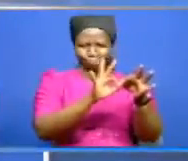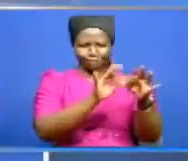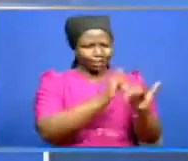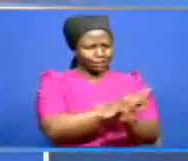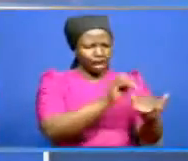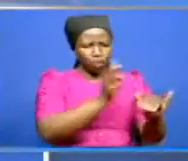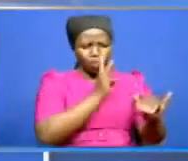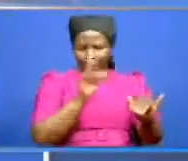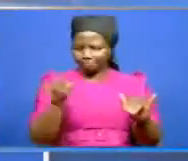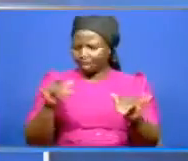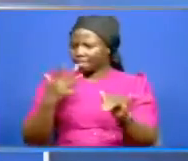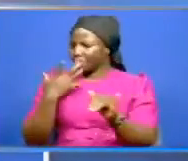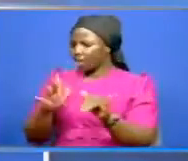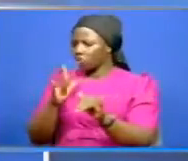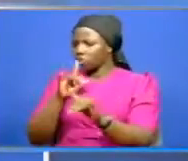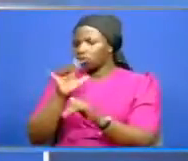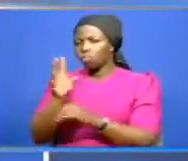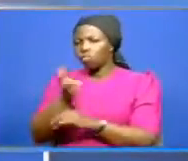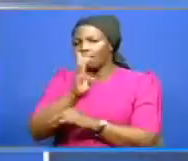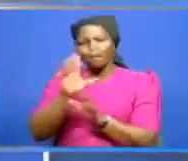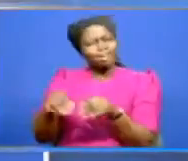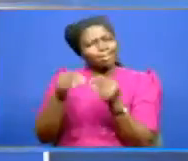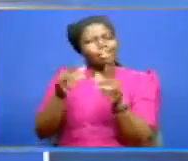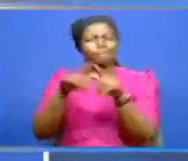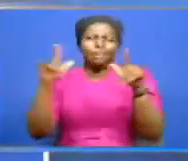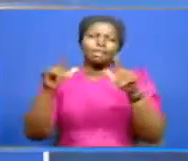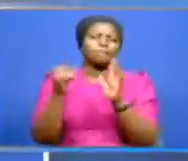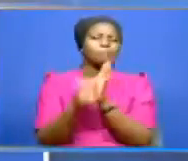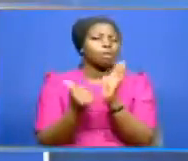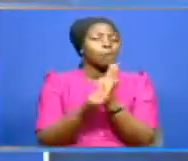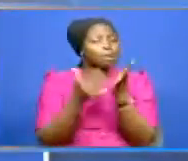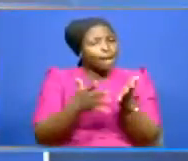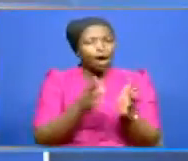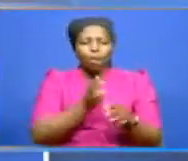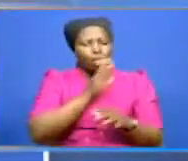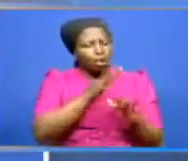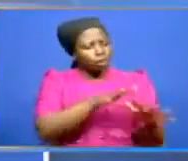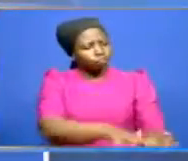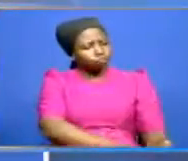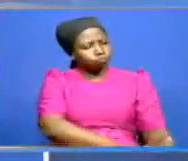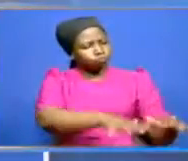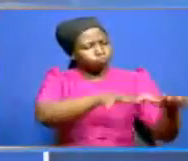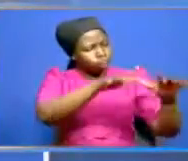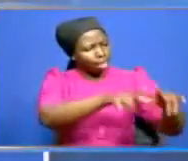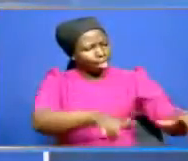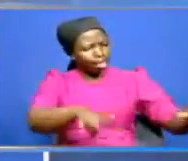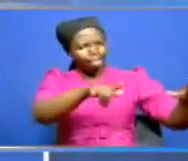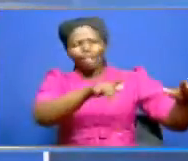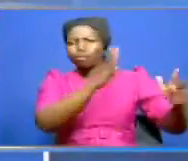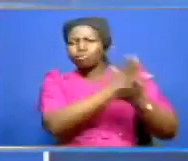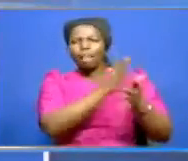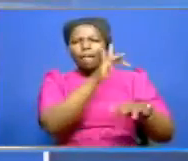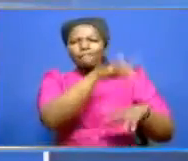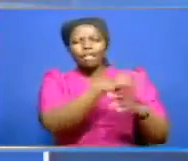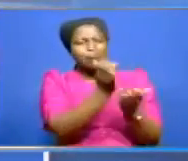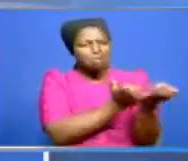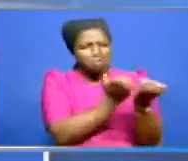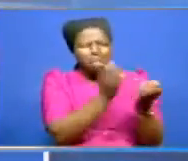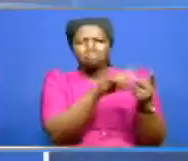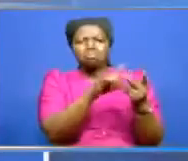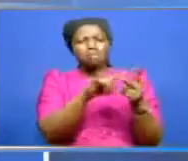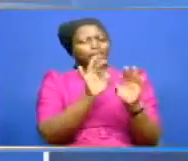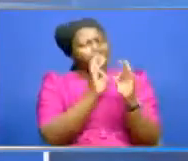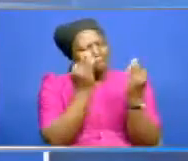ambalo litazorotesha hali. Tayari ongezeko la viwango vya maji kwenye maziwa hayo limeathiri familia, shule na biashara katika eneo